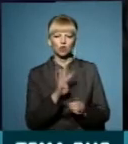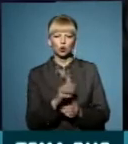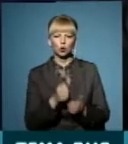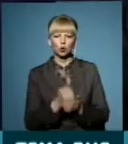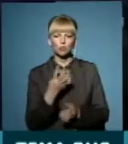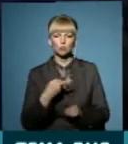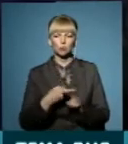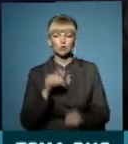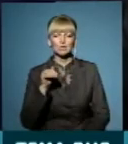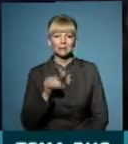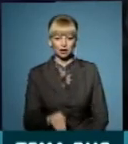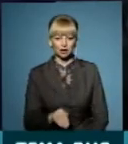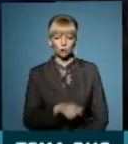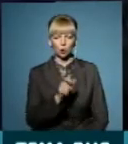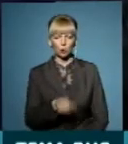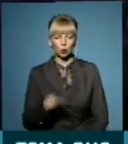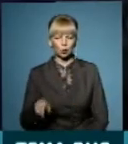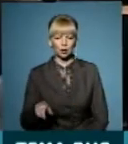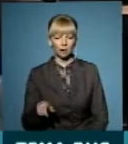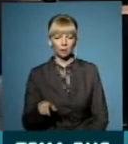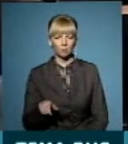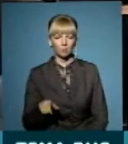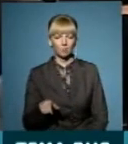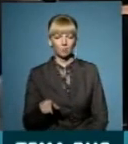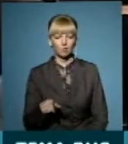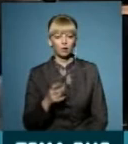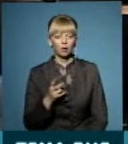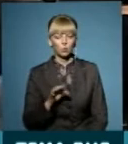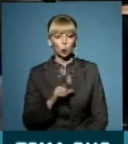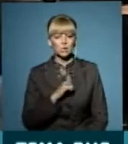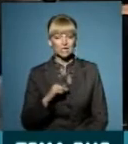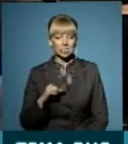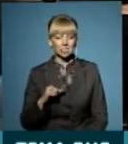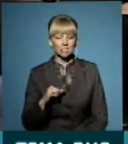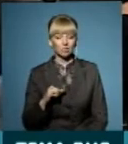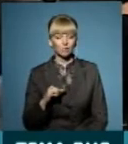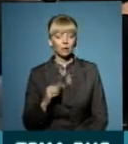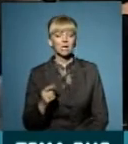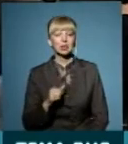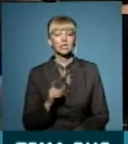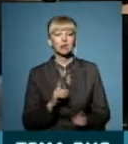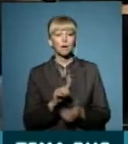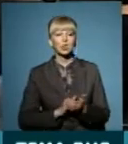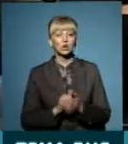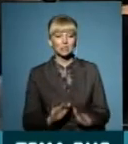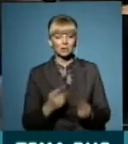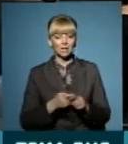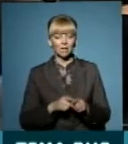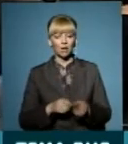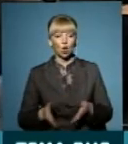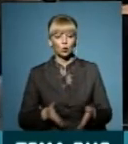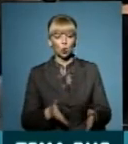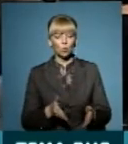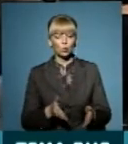до 4,5 тисяч людей. Ну, сама чого, причина чого стається оця